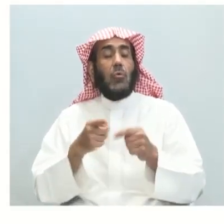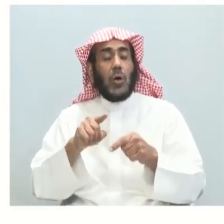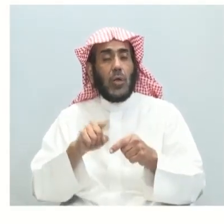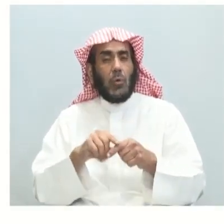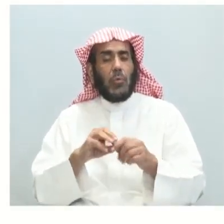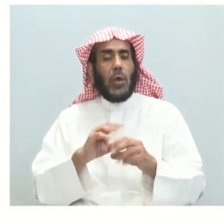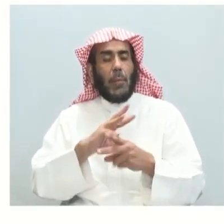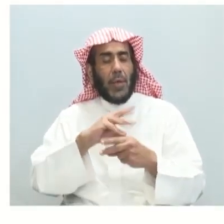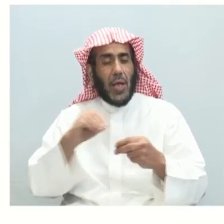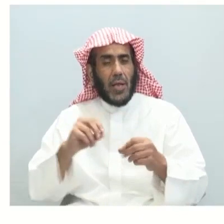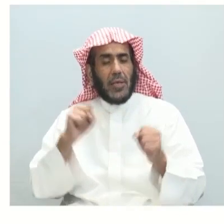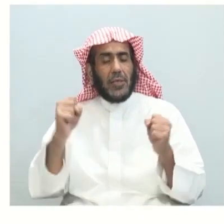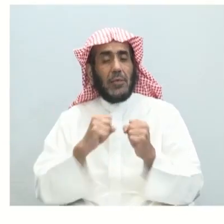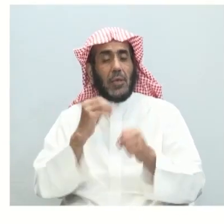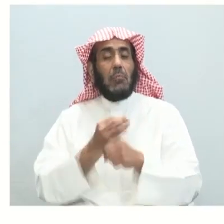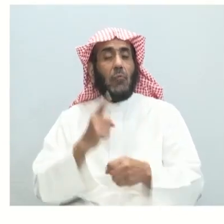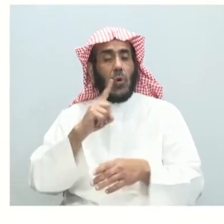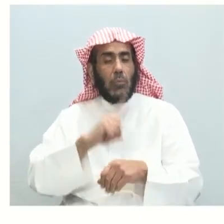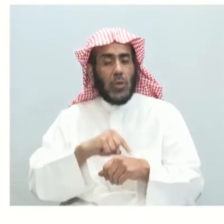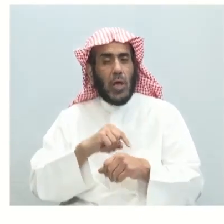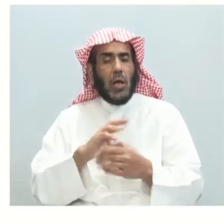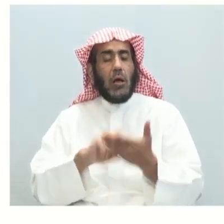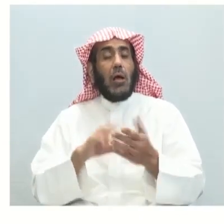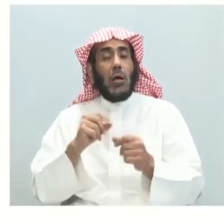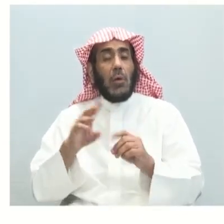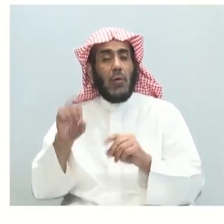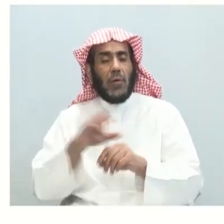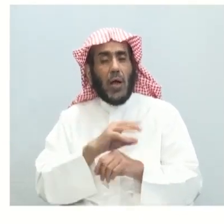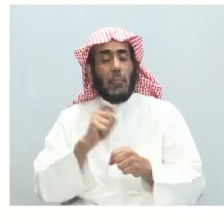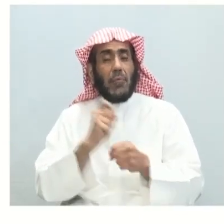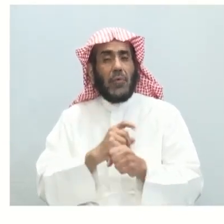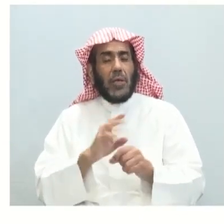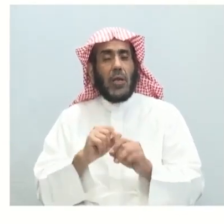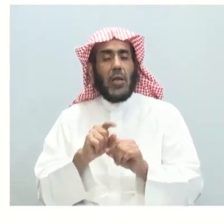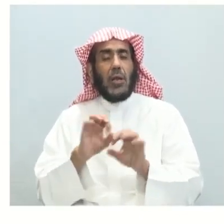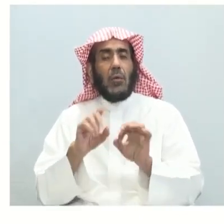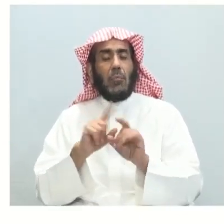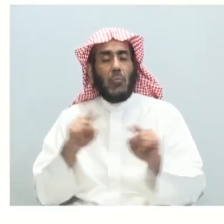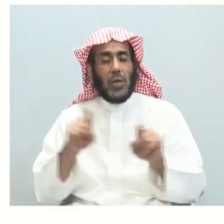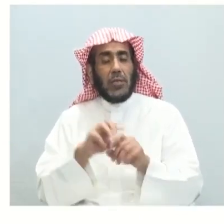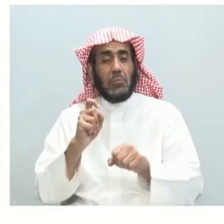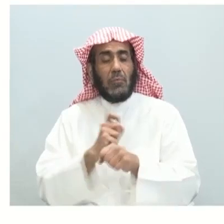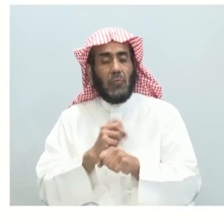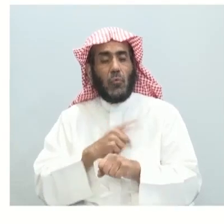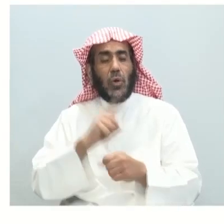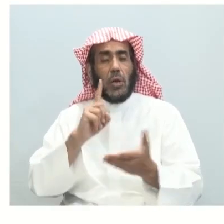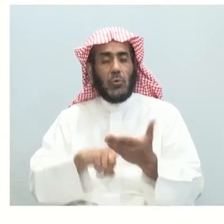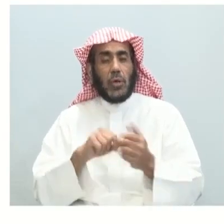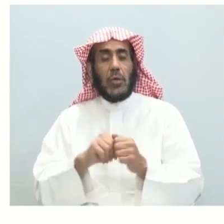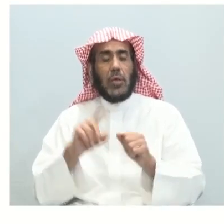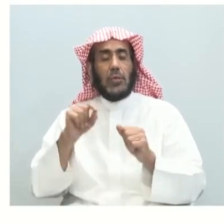قمنا بحل تمارين عن المفعول المطلق املا الفراغ بفعل مناسب للمفعول المطلق